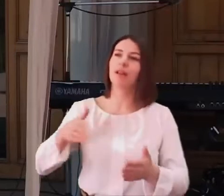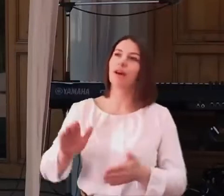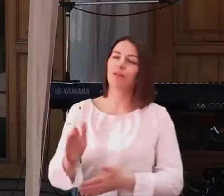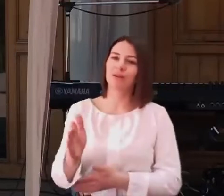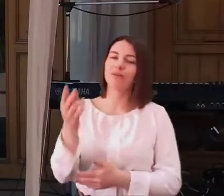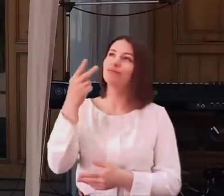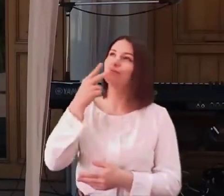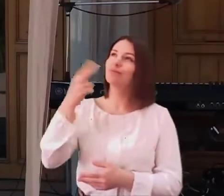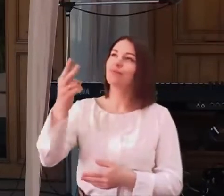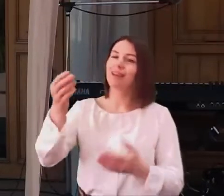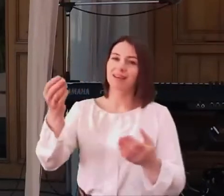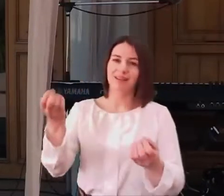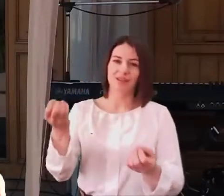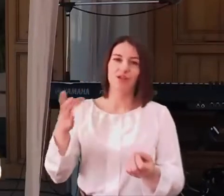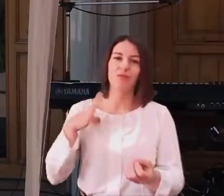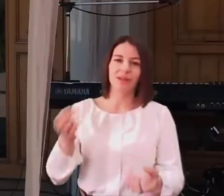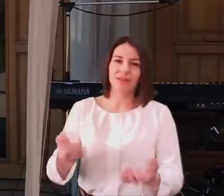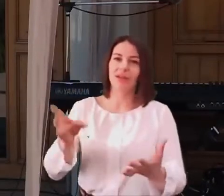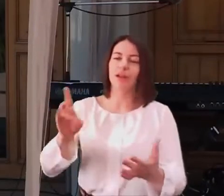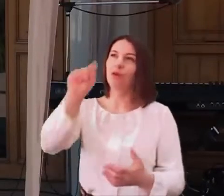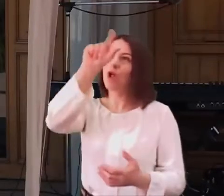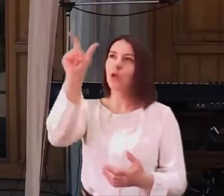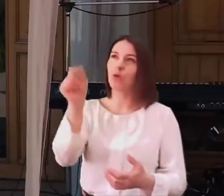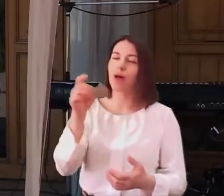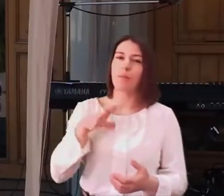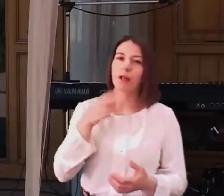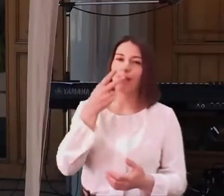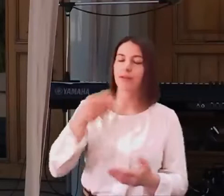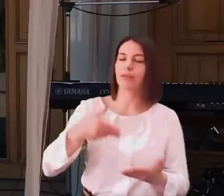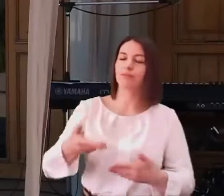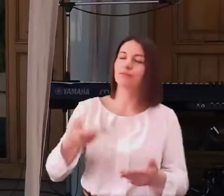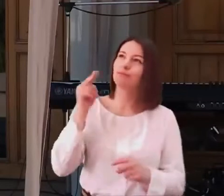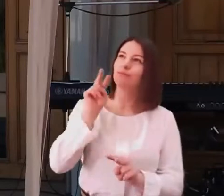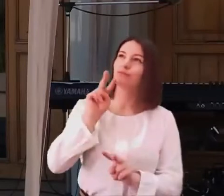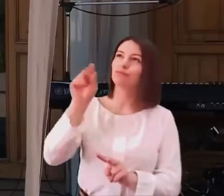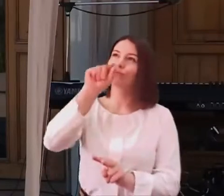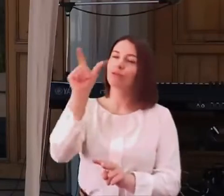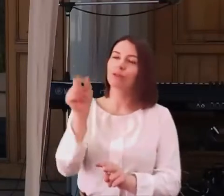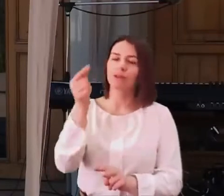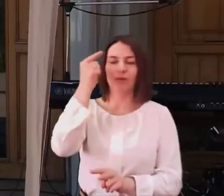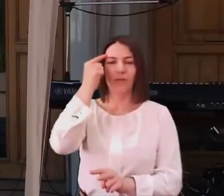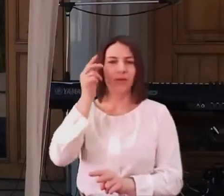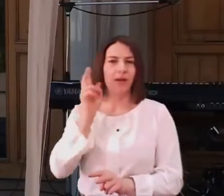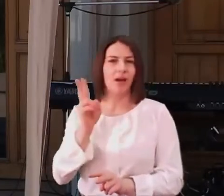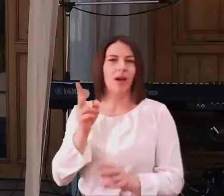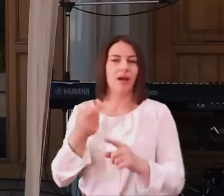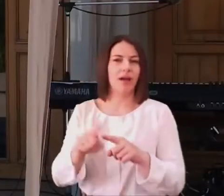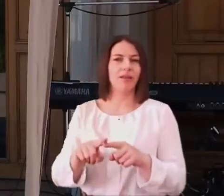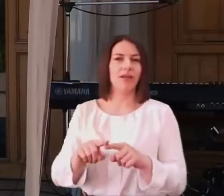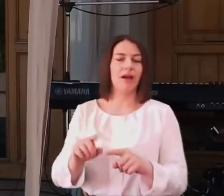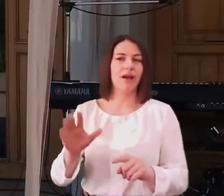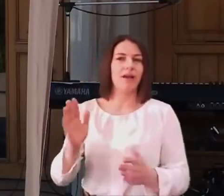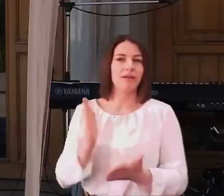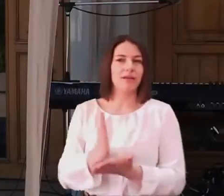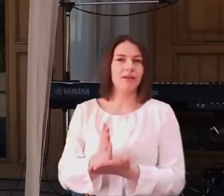но луну уже видно. Он смотрел на эту луну, думал о том, каким образом получается так, что ее держит, какая сила